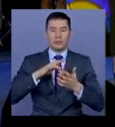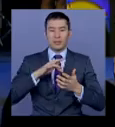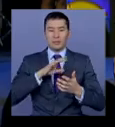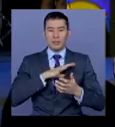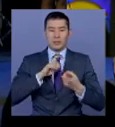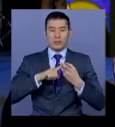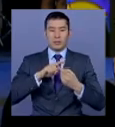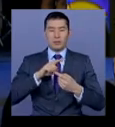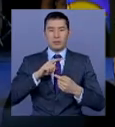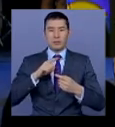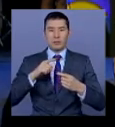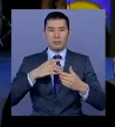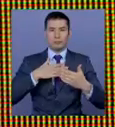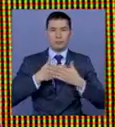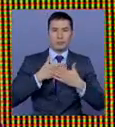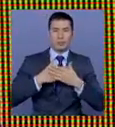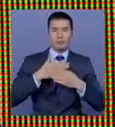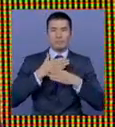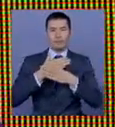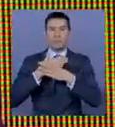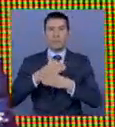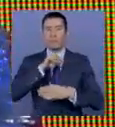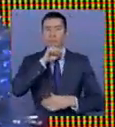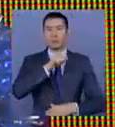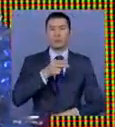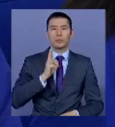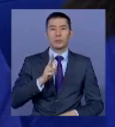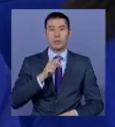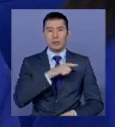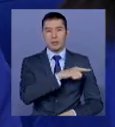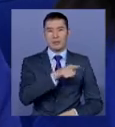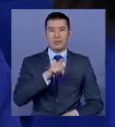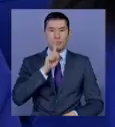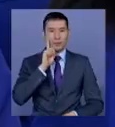күші және қоғамның қозғаушы күші осы жастар екендігін тілге тиек етті.